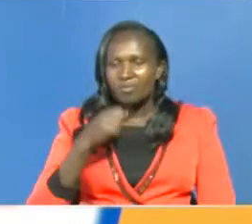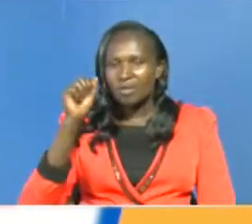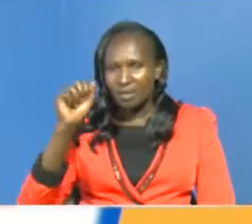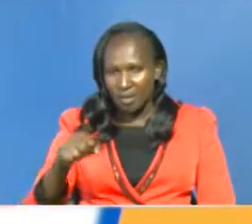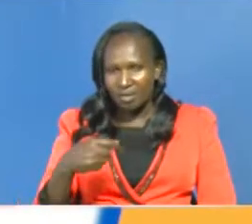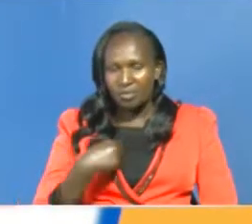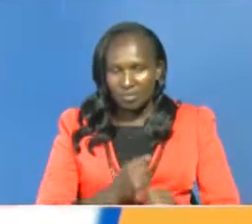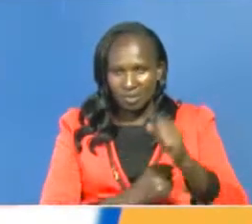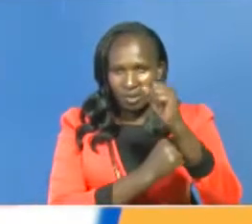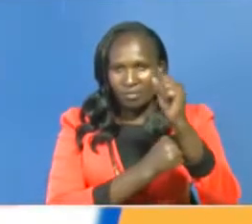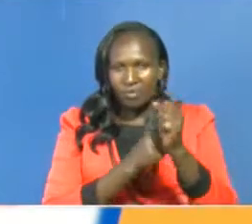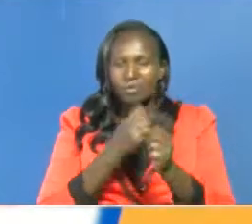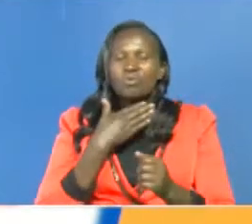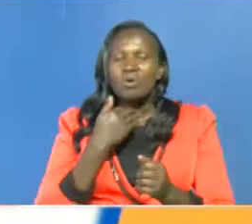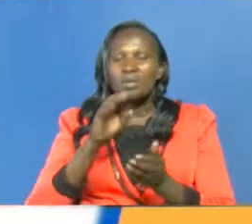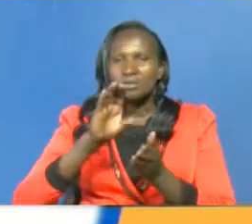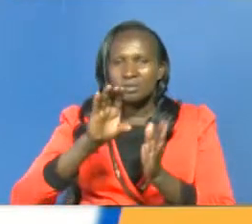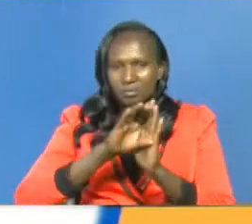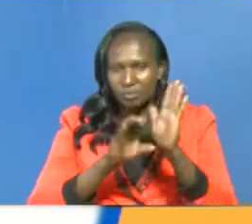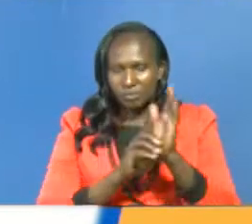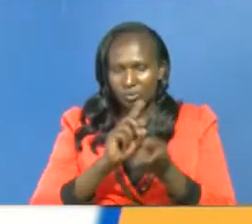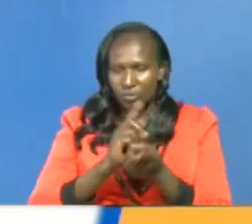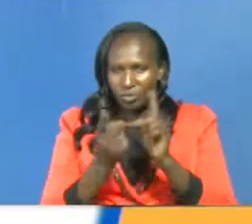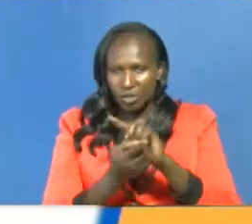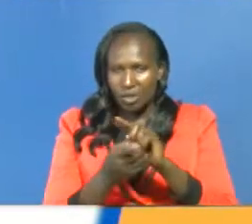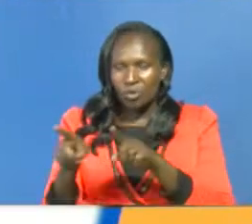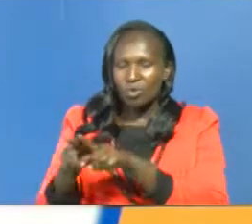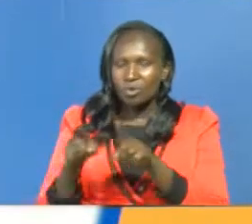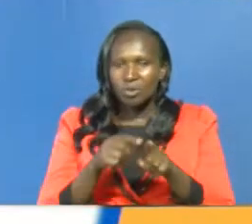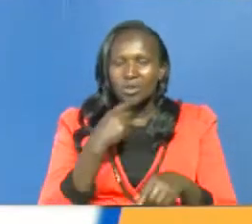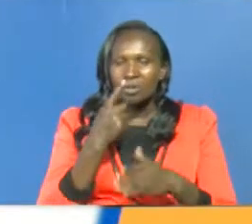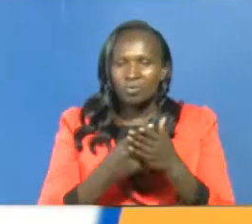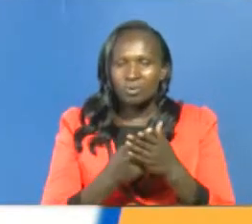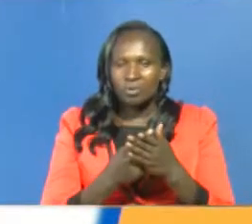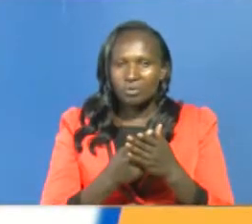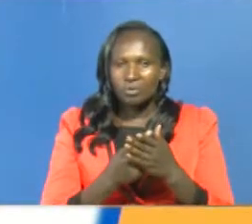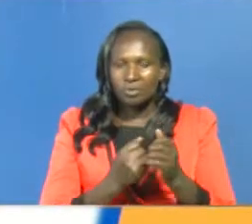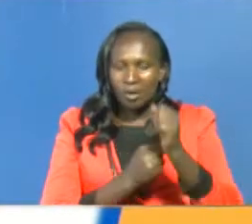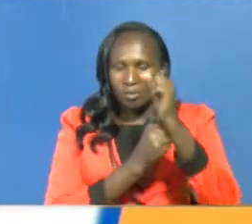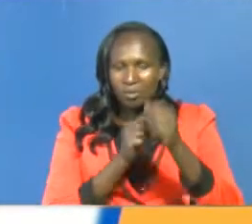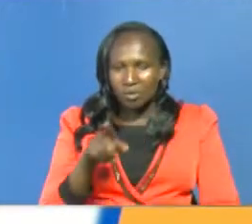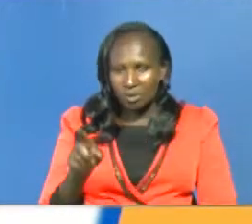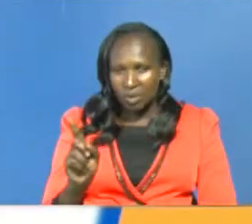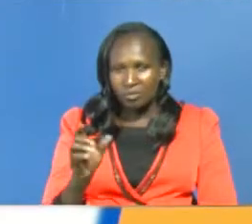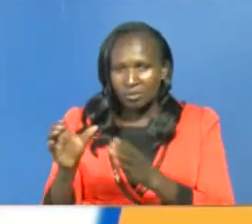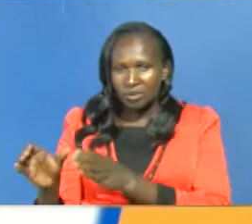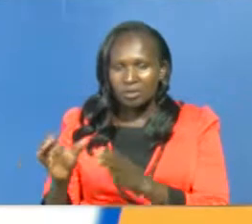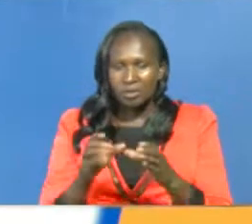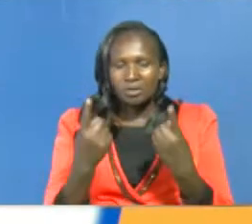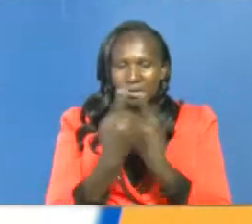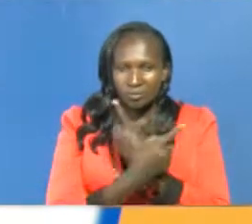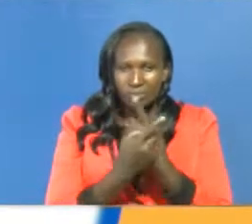tunaunga hii katiba itekelezwe. Wamalwa aidha ametetea matamshi yake akisema sekta mbalimbali